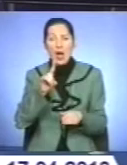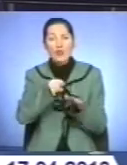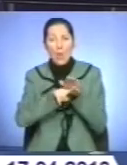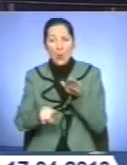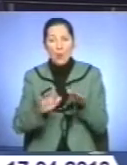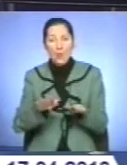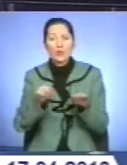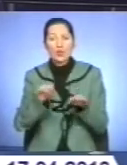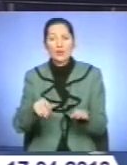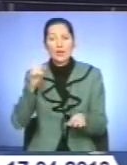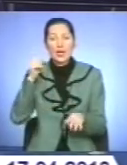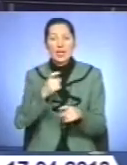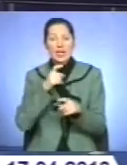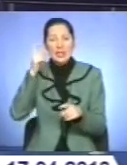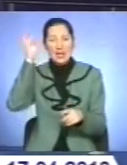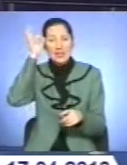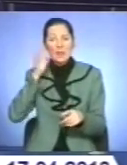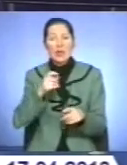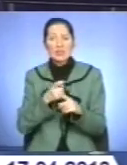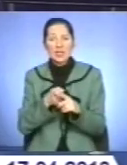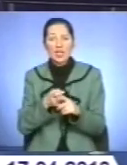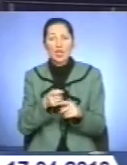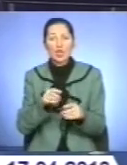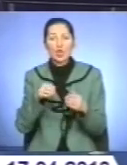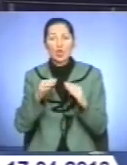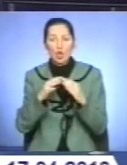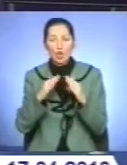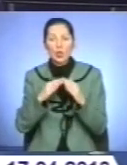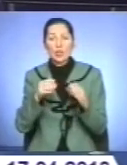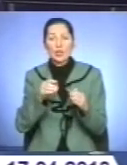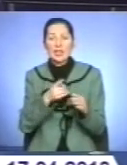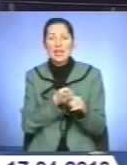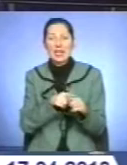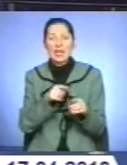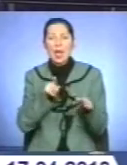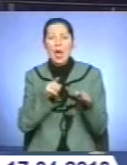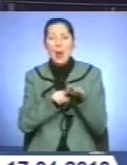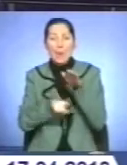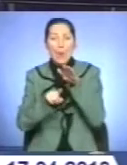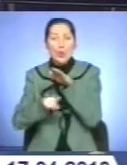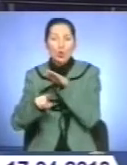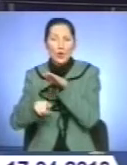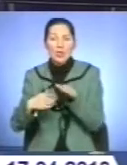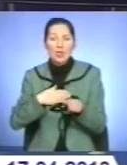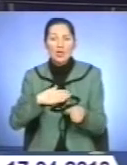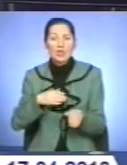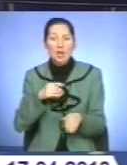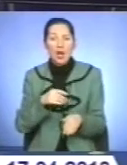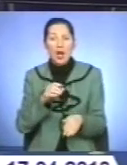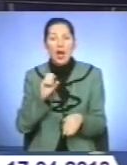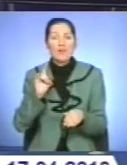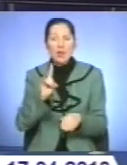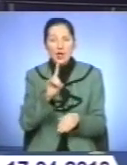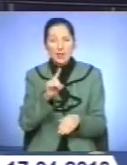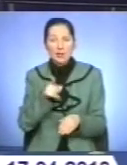радянська авіація. Тож рятувальники обстежать територію, щоб переконатись, чи немає там інших небезпечних предметів, повідомляє